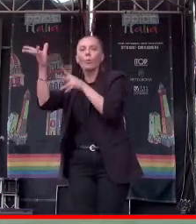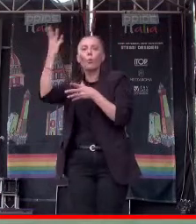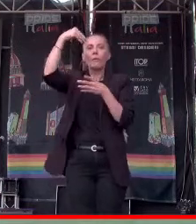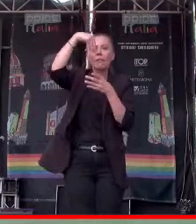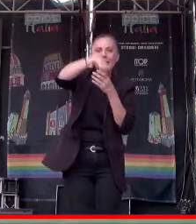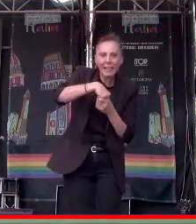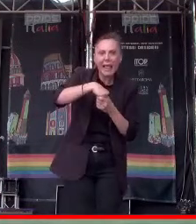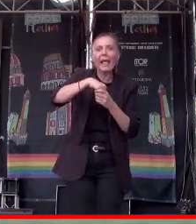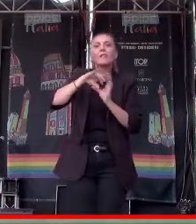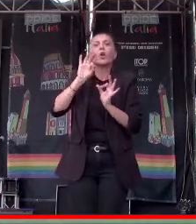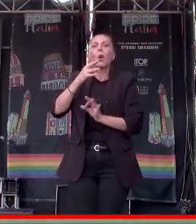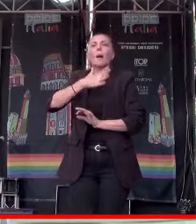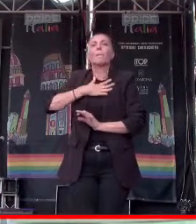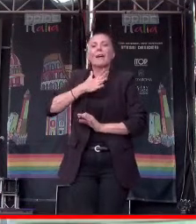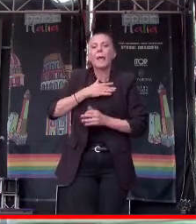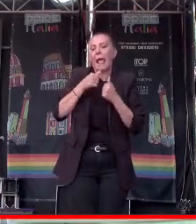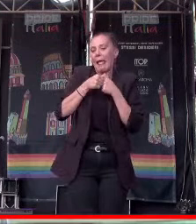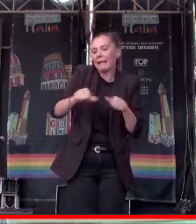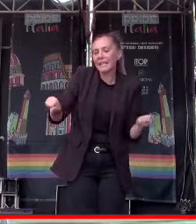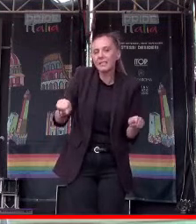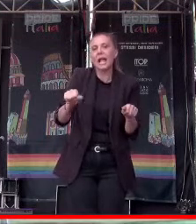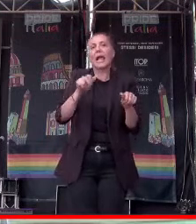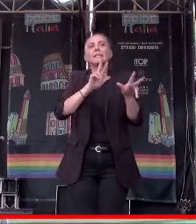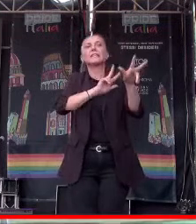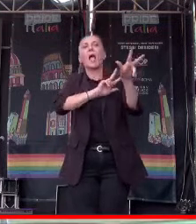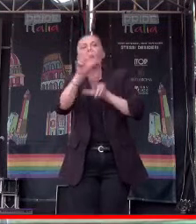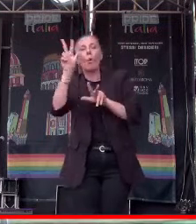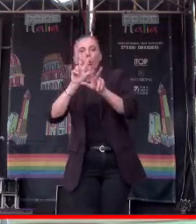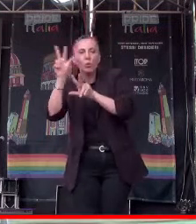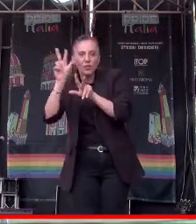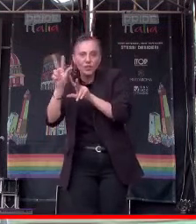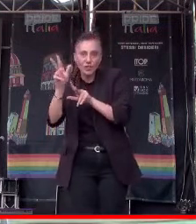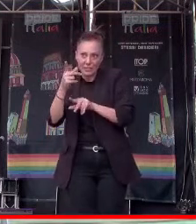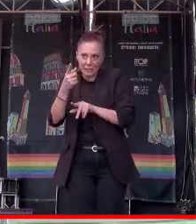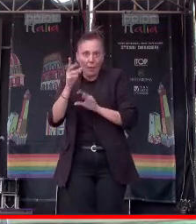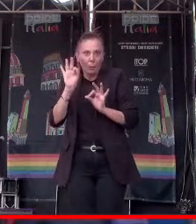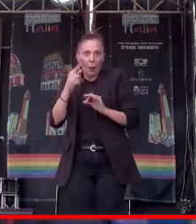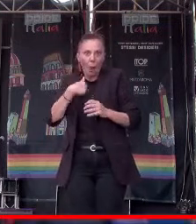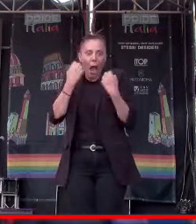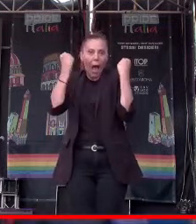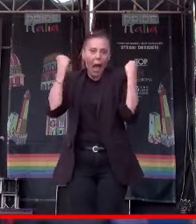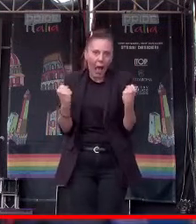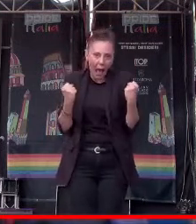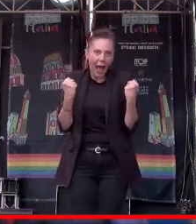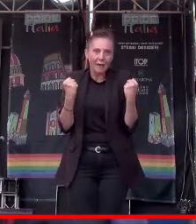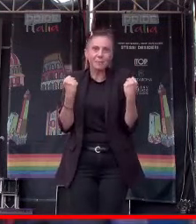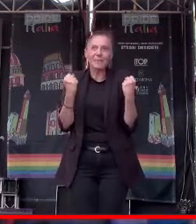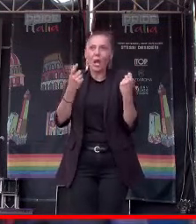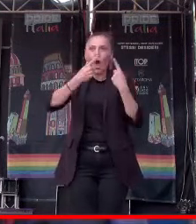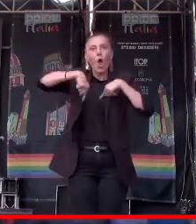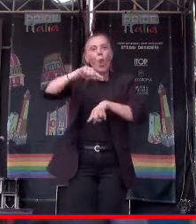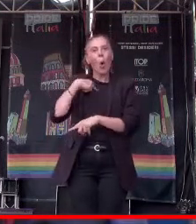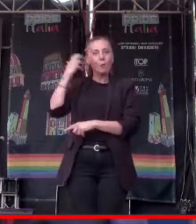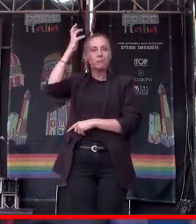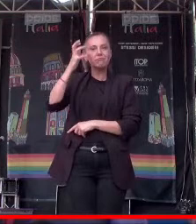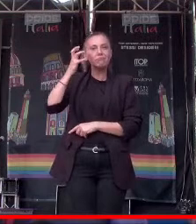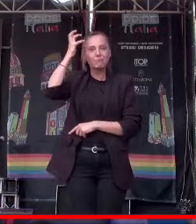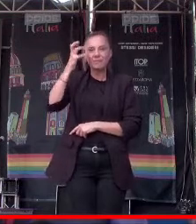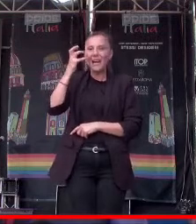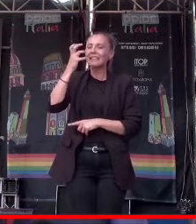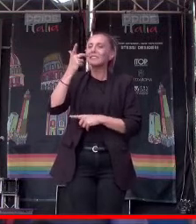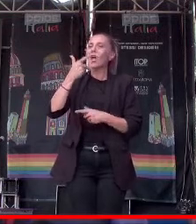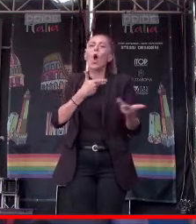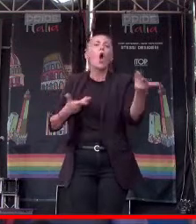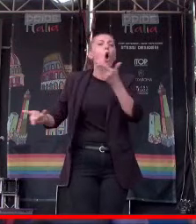comuni di appartenenza, di residenza e nei municipi di cui, a cui si appartiene. E noi del Pride diamo la